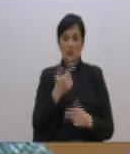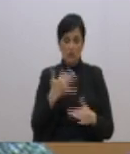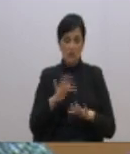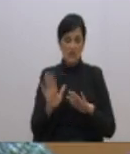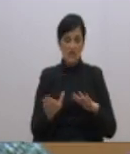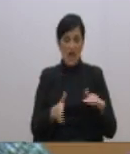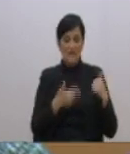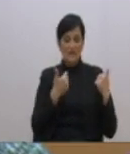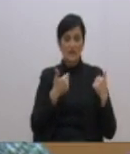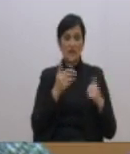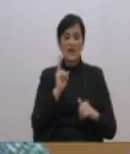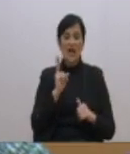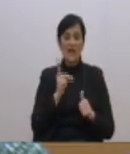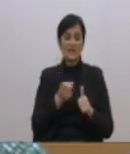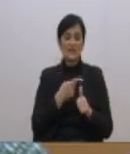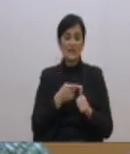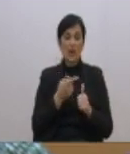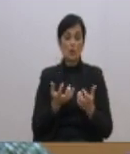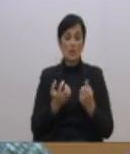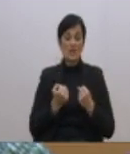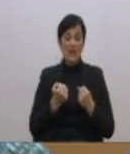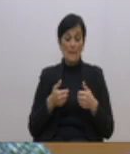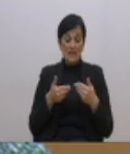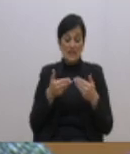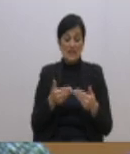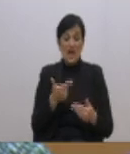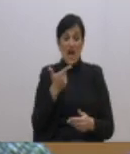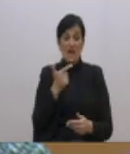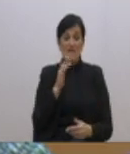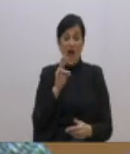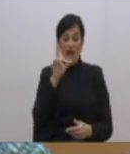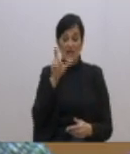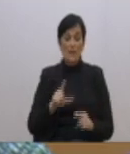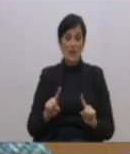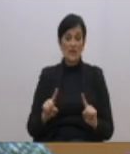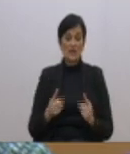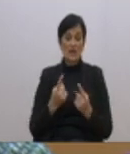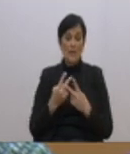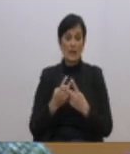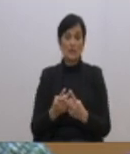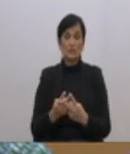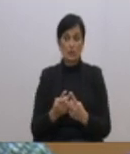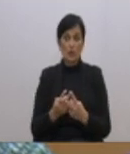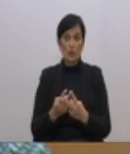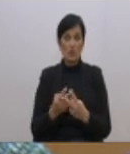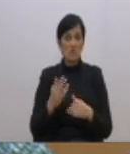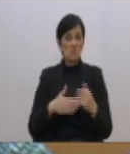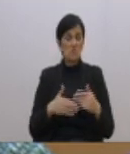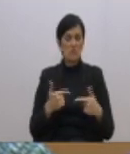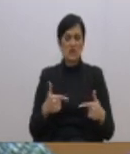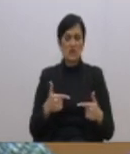შემდეგ, როდესაც კანდიდატის სტატუსის მიღების წინ ნიკაგვარამია იქნა დაპატიმრებული.